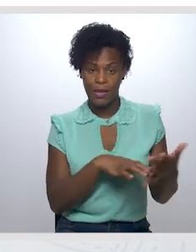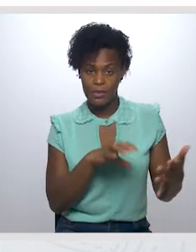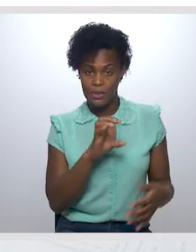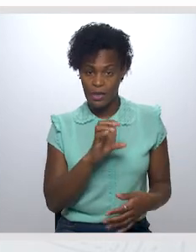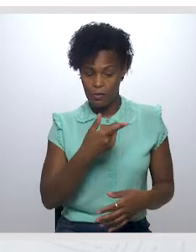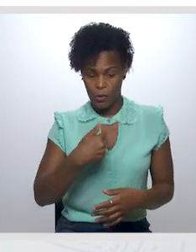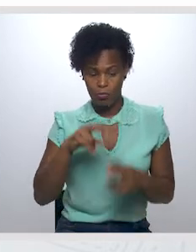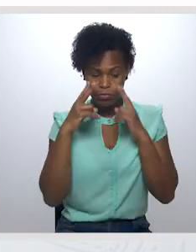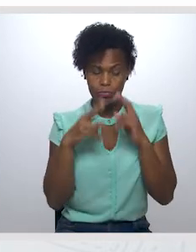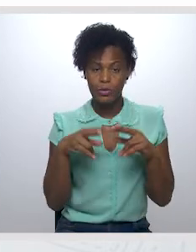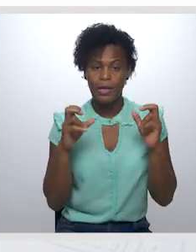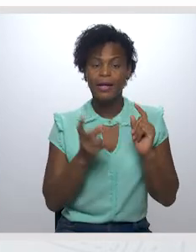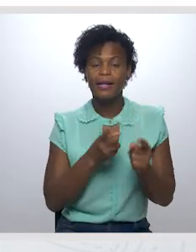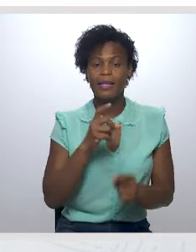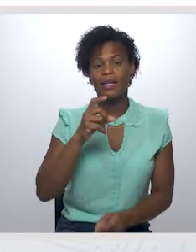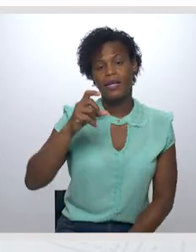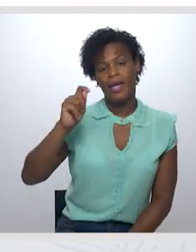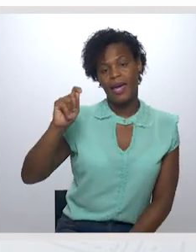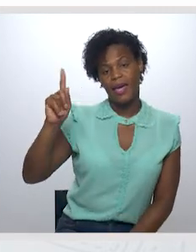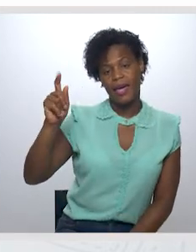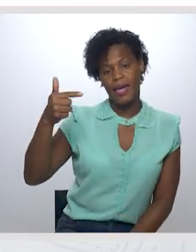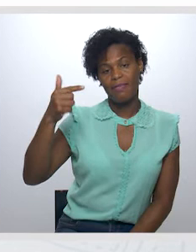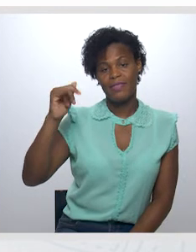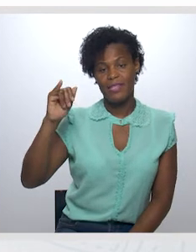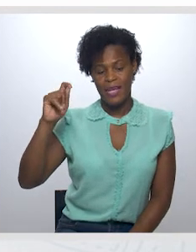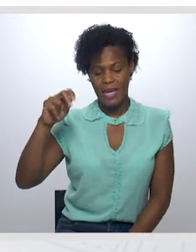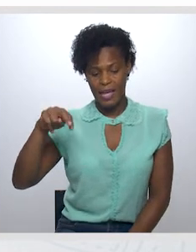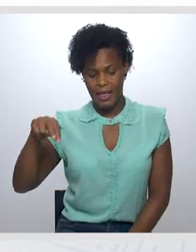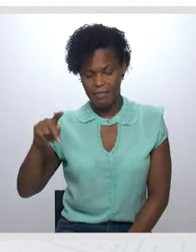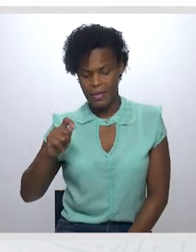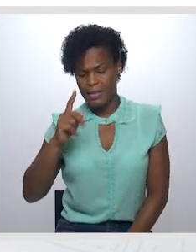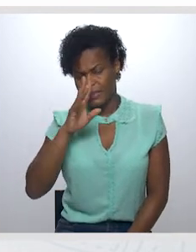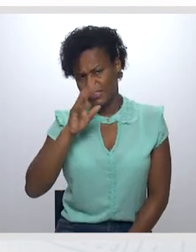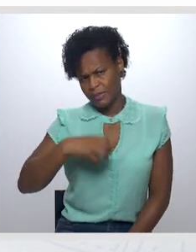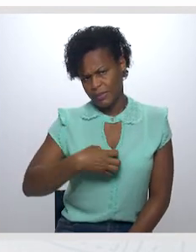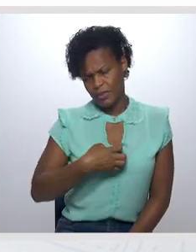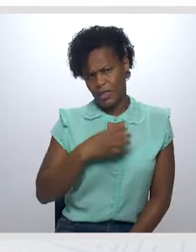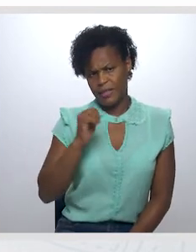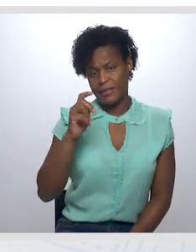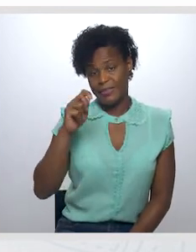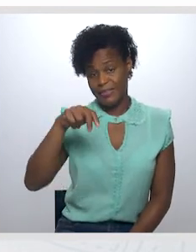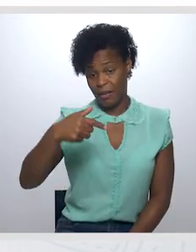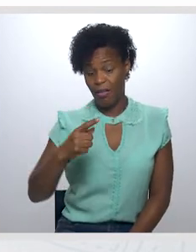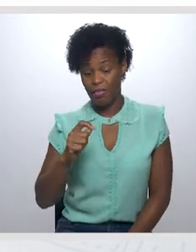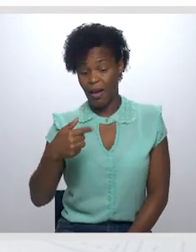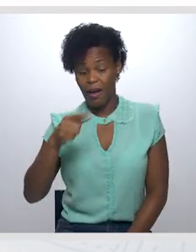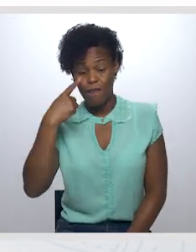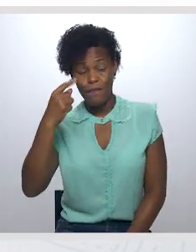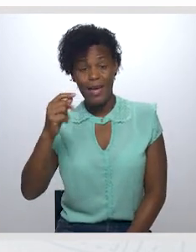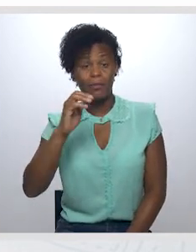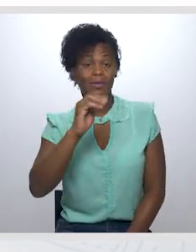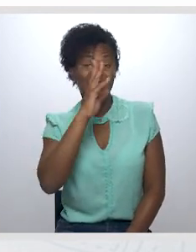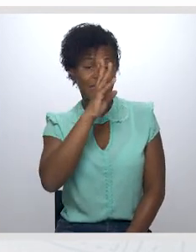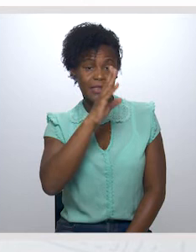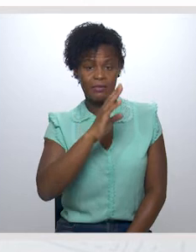a trouvé qu'Étienne se sente. Qu'Étienne se sente. Vous avez le verbe